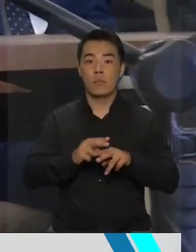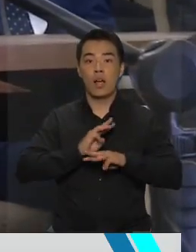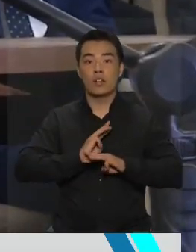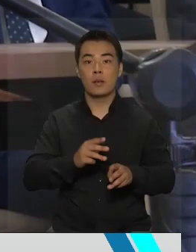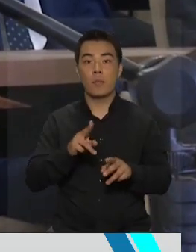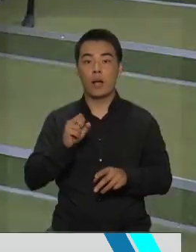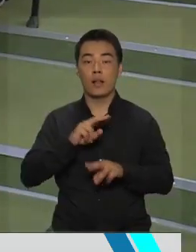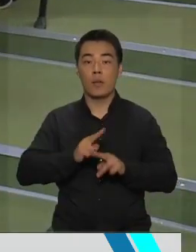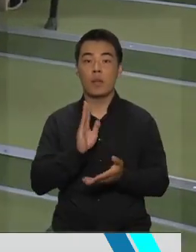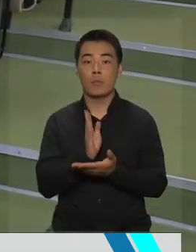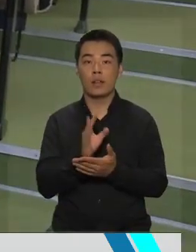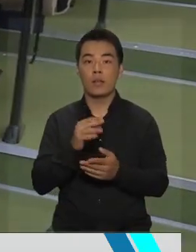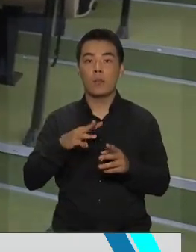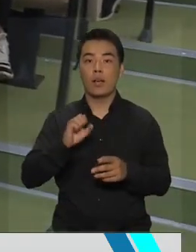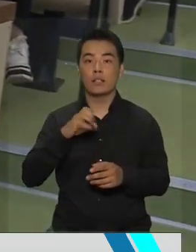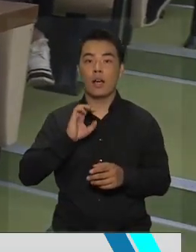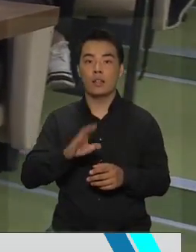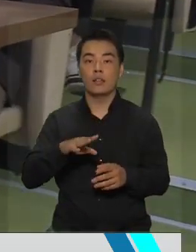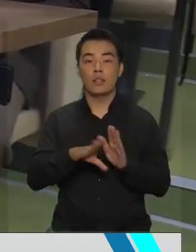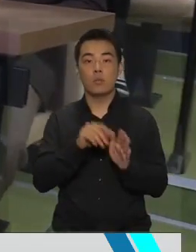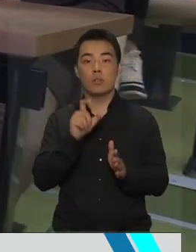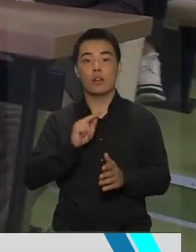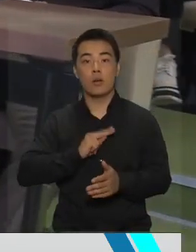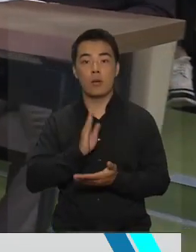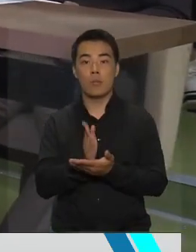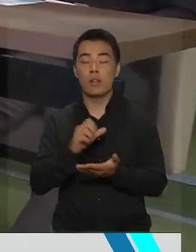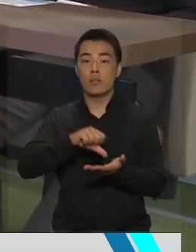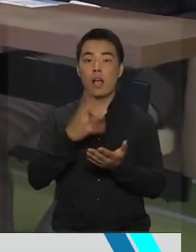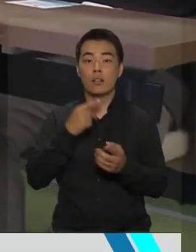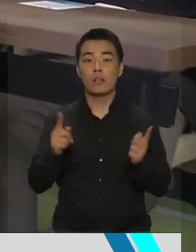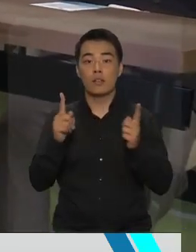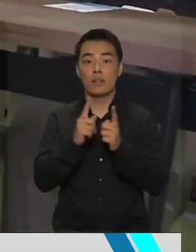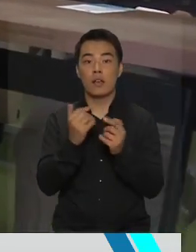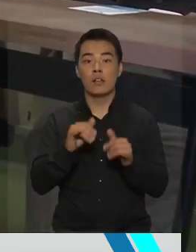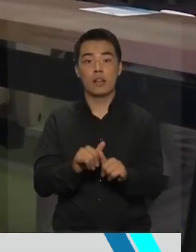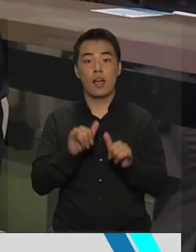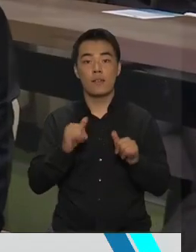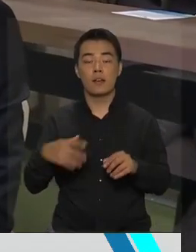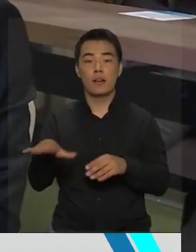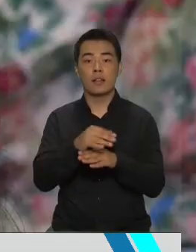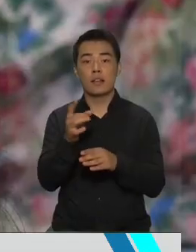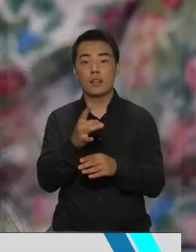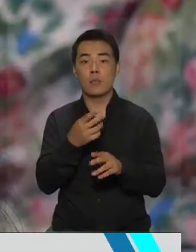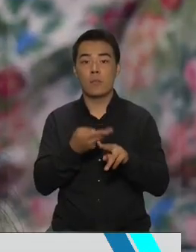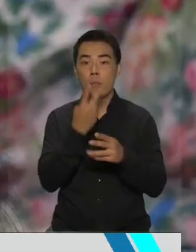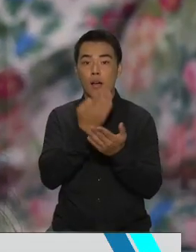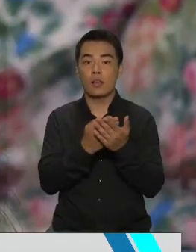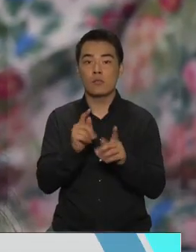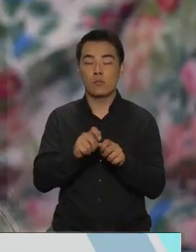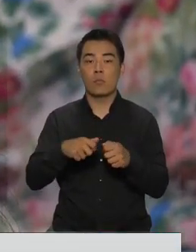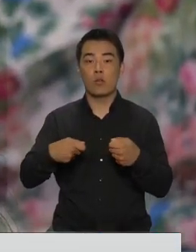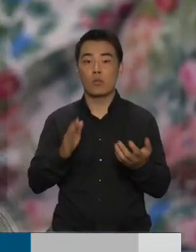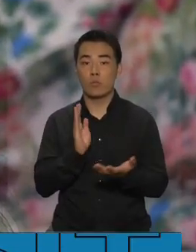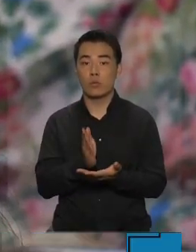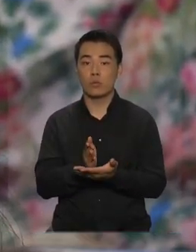ал екеуі маслихат депутаты болып қызмет атқарып жатыр. Ал үміткерлермен кездесулер бұдан әрі де бүкіл республика аумағында жалғасады. Аружан